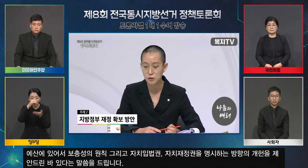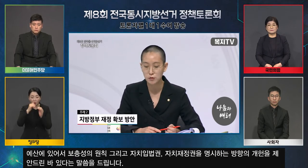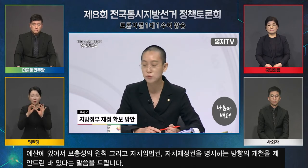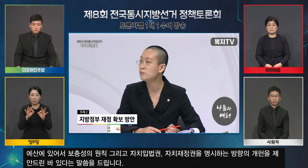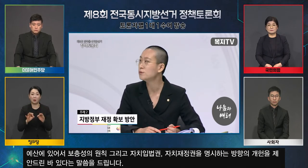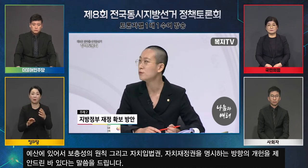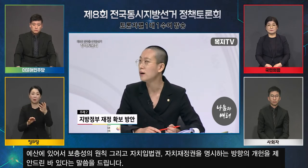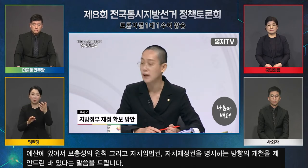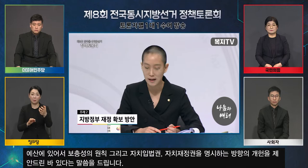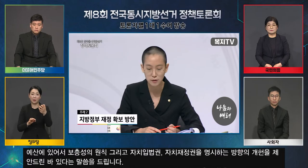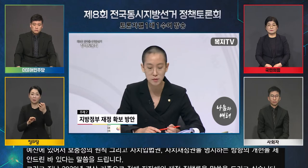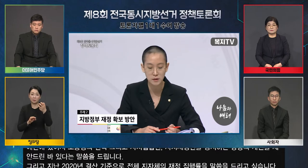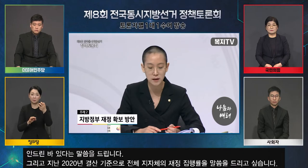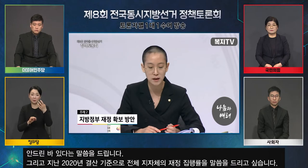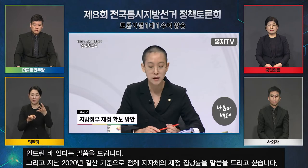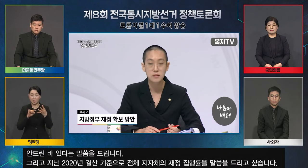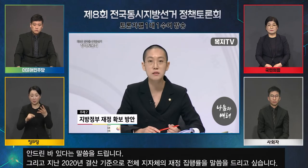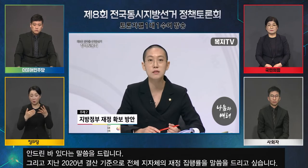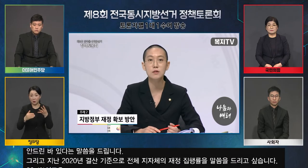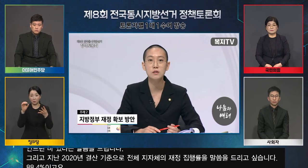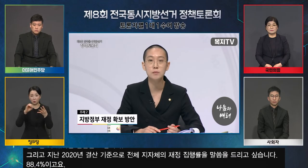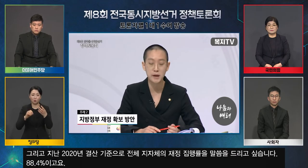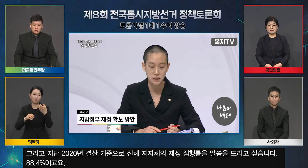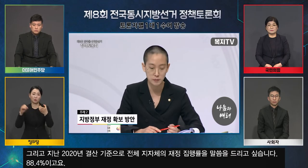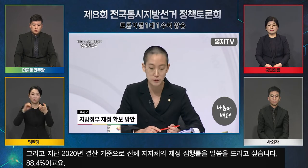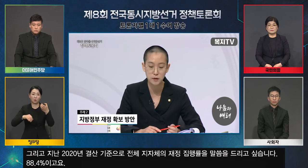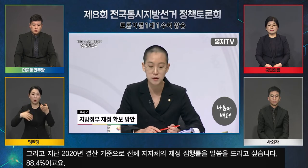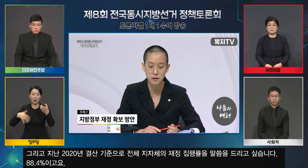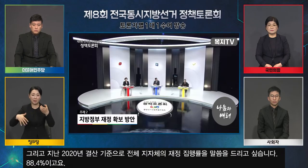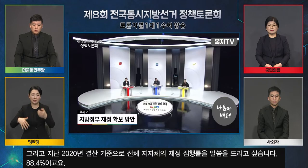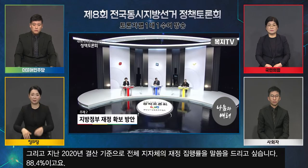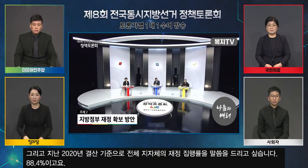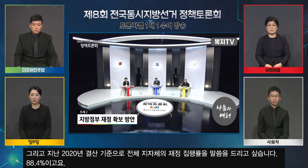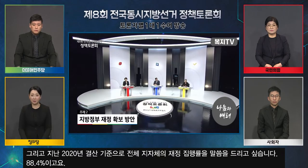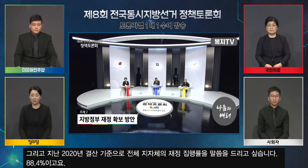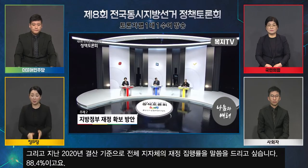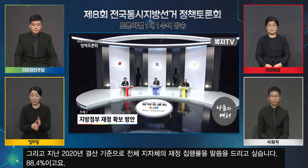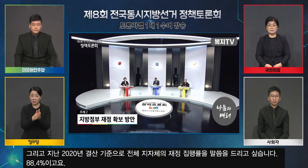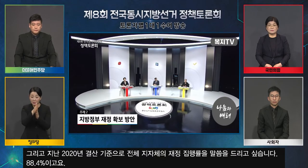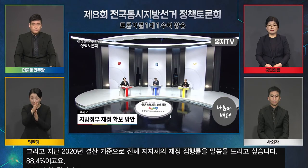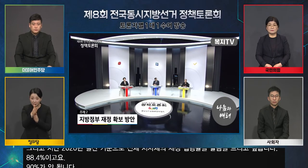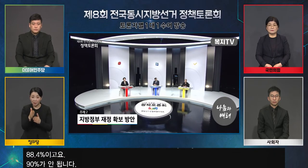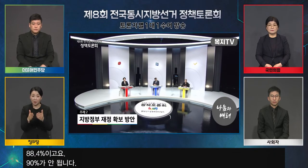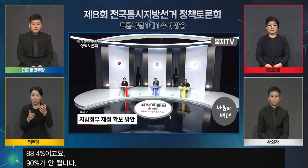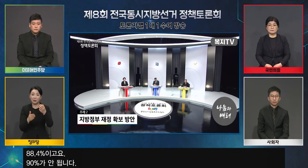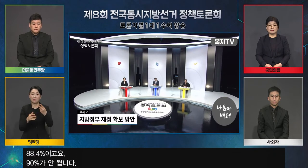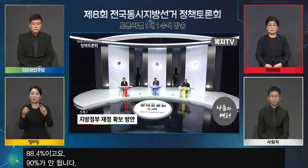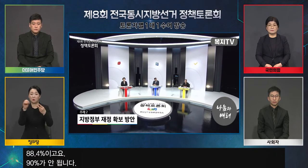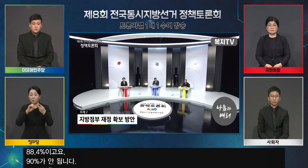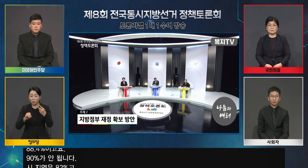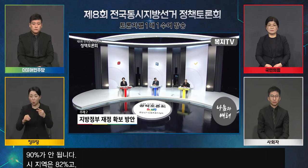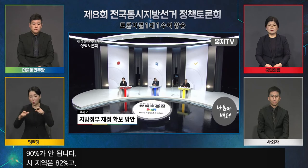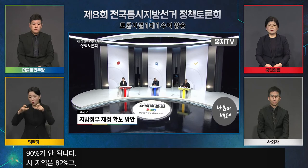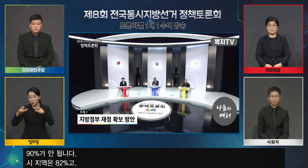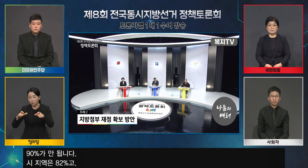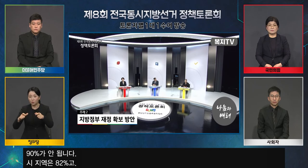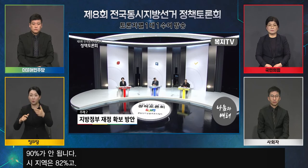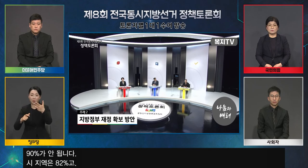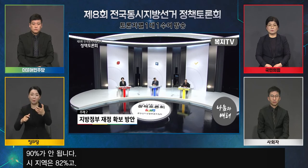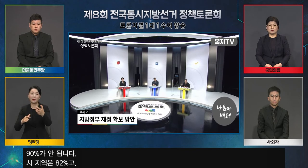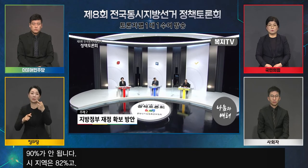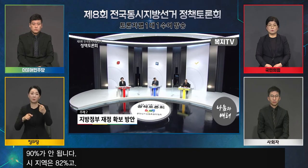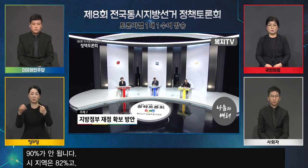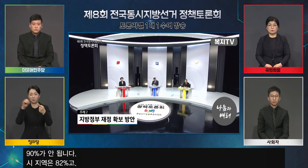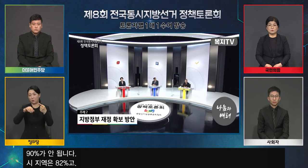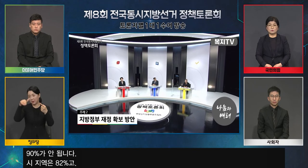%이고요. 90%가 안 됩니다. 시지역은 82%고 군지역까지 가면 80.1%까지